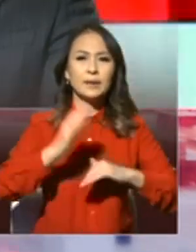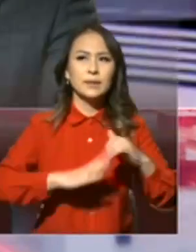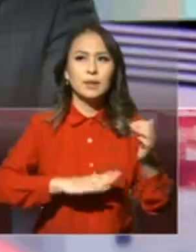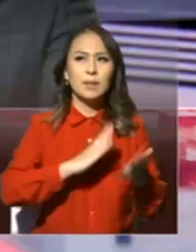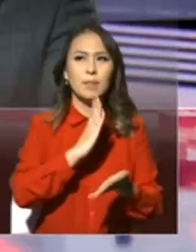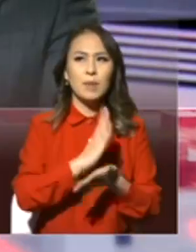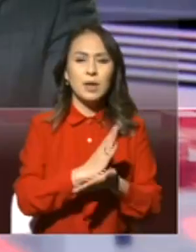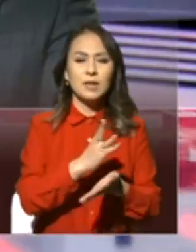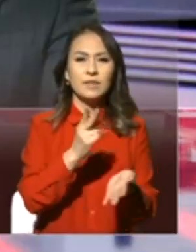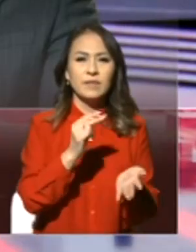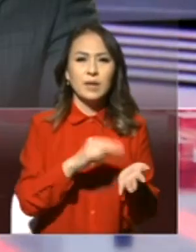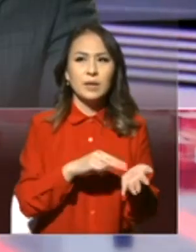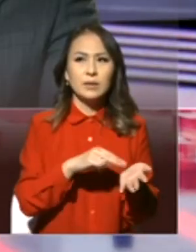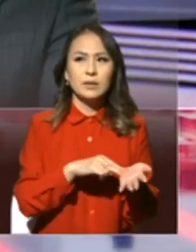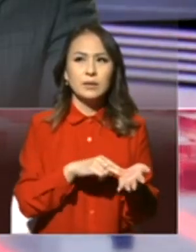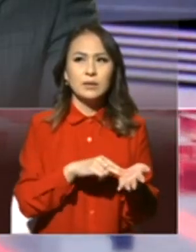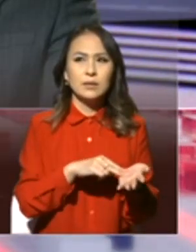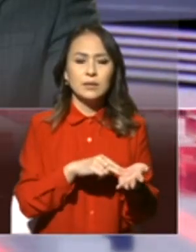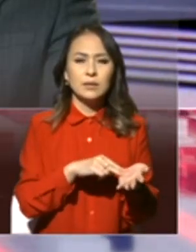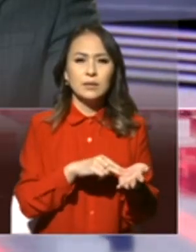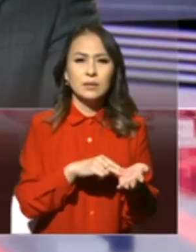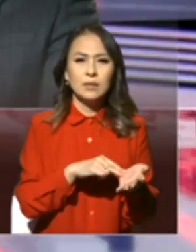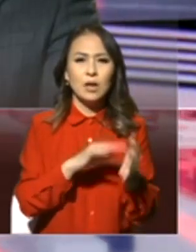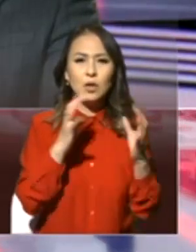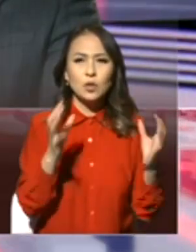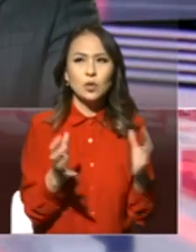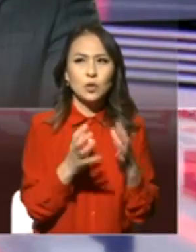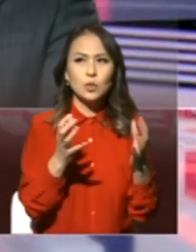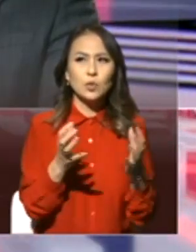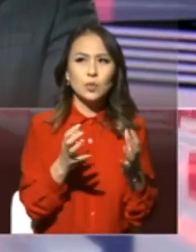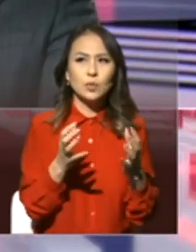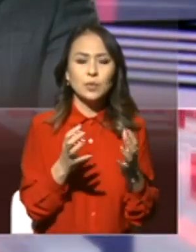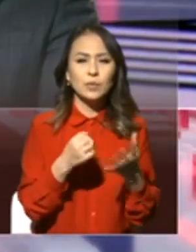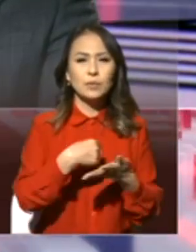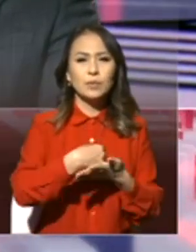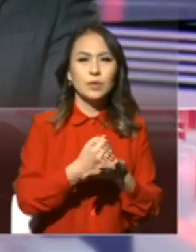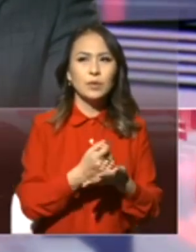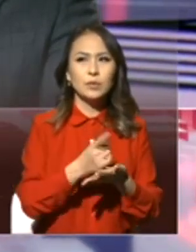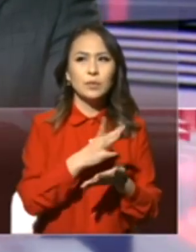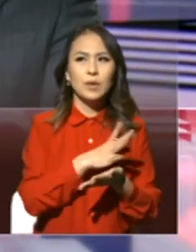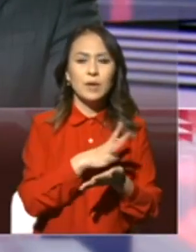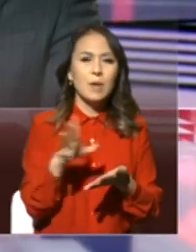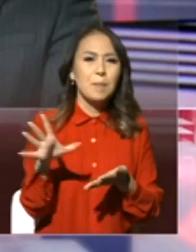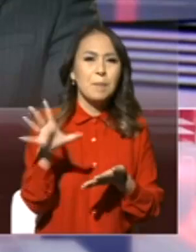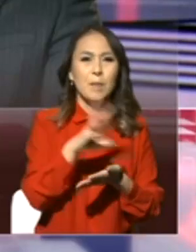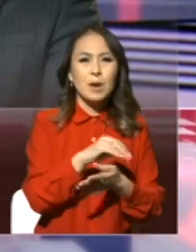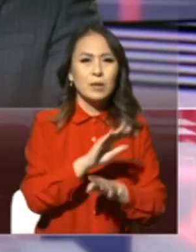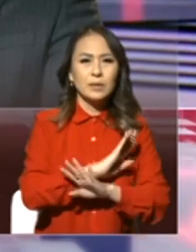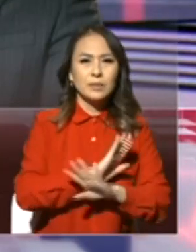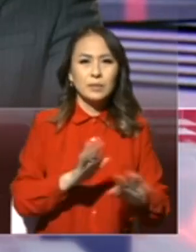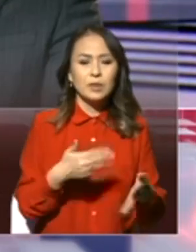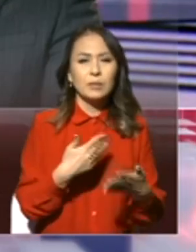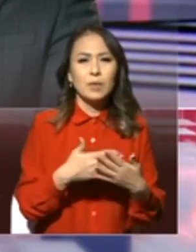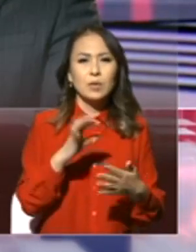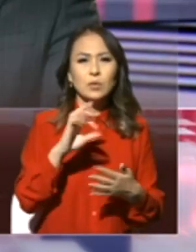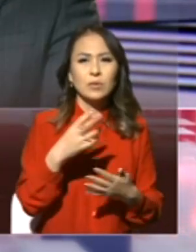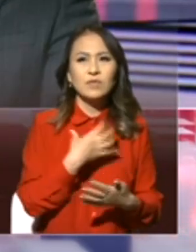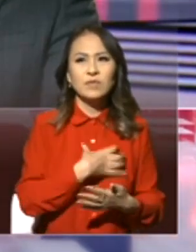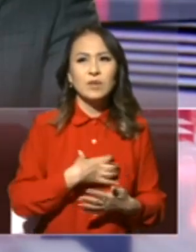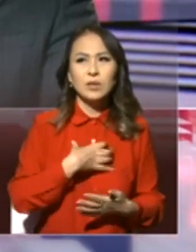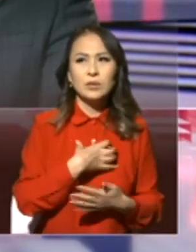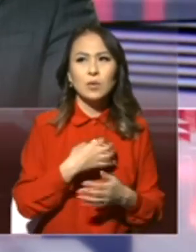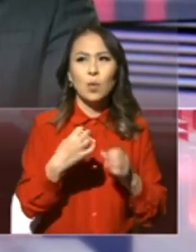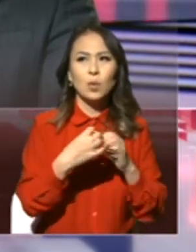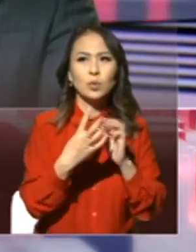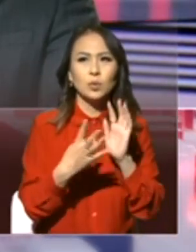Осы бағаларды біз ұстау үшін тұрақты жасауымыз барлық баға емес, білесіз ғой, әлеуметтік маңызы бар.